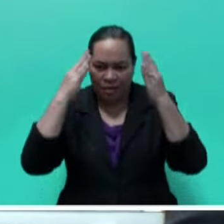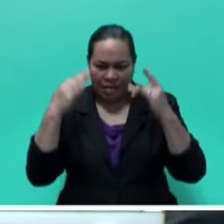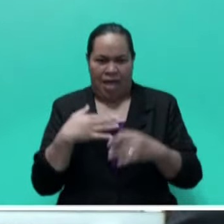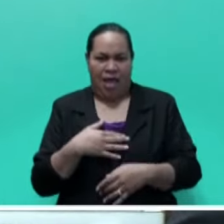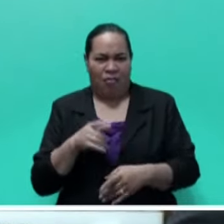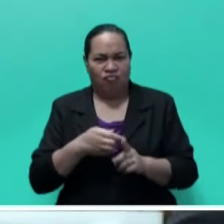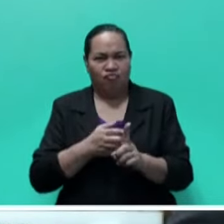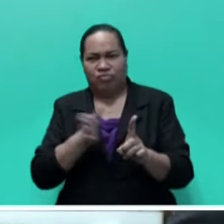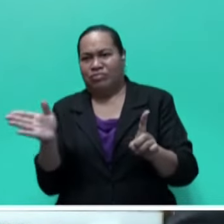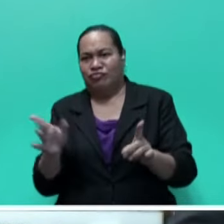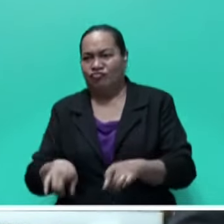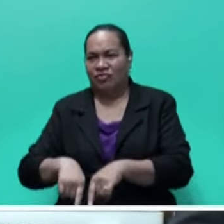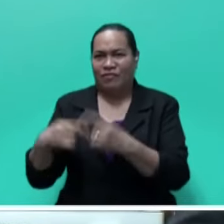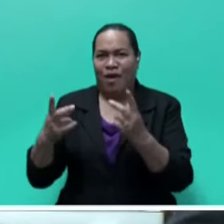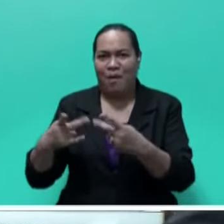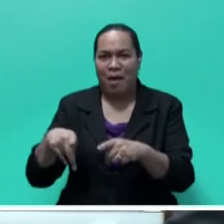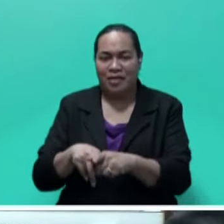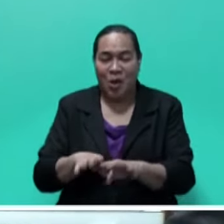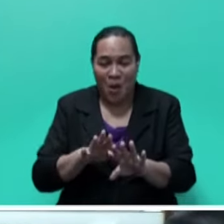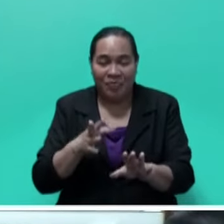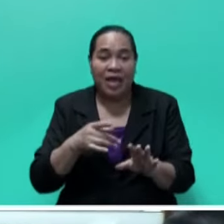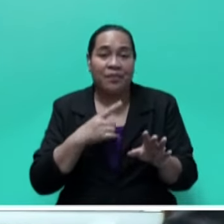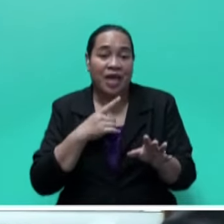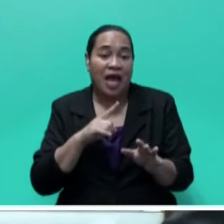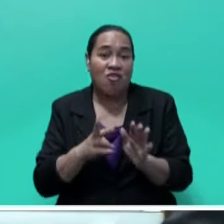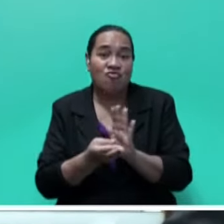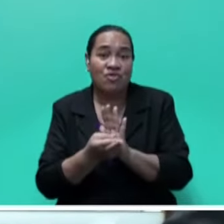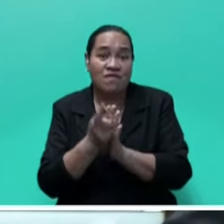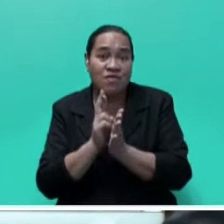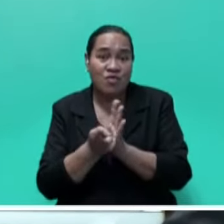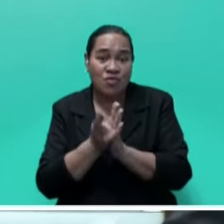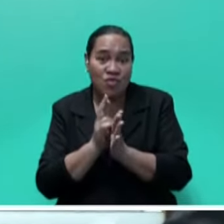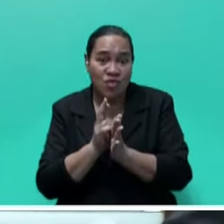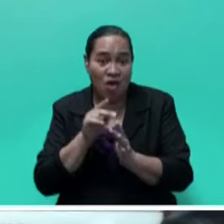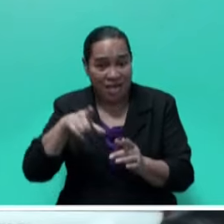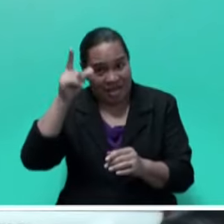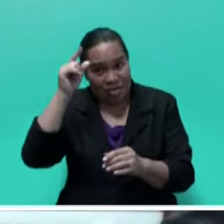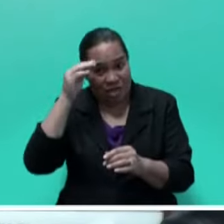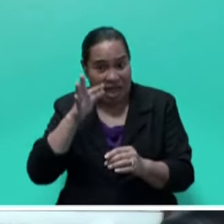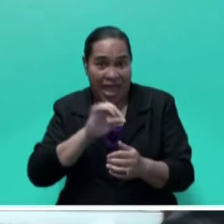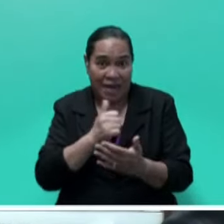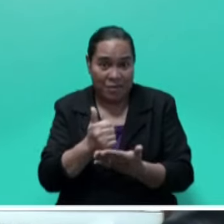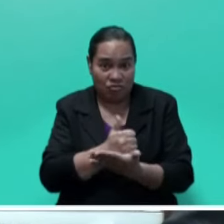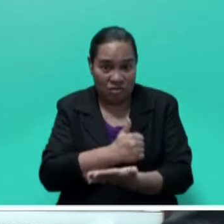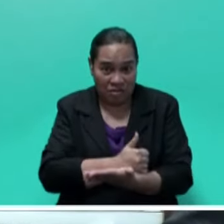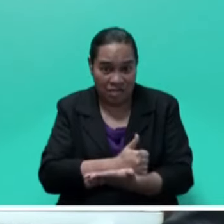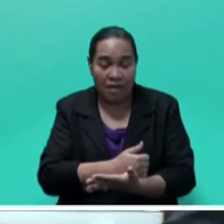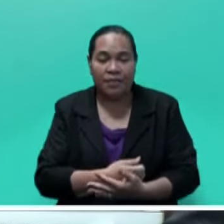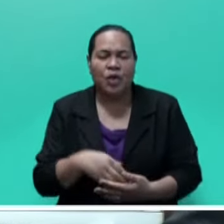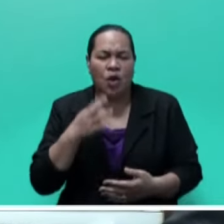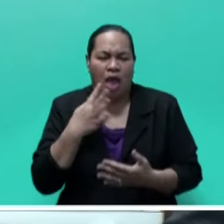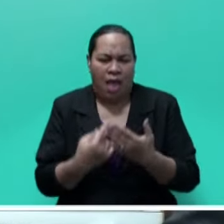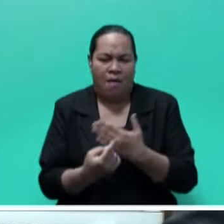community. E na review ni Tauke administration ka waedhori amani mai waedhori e na